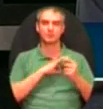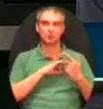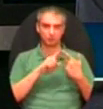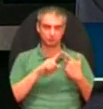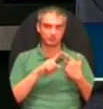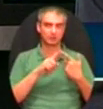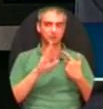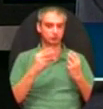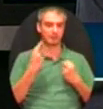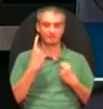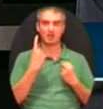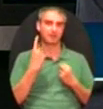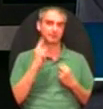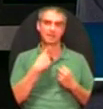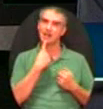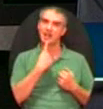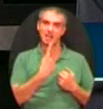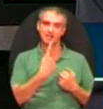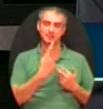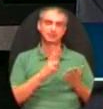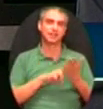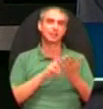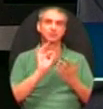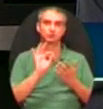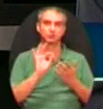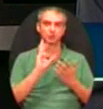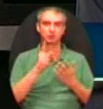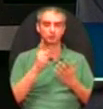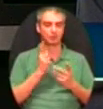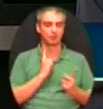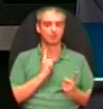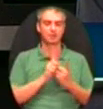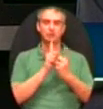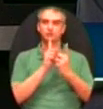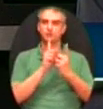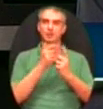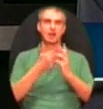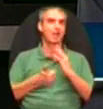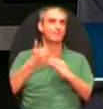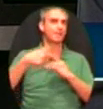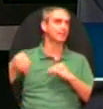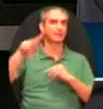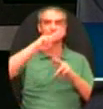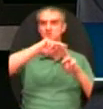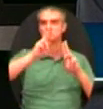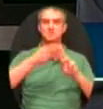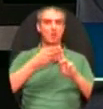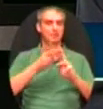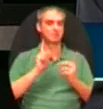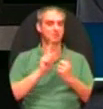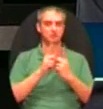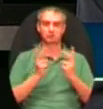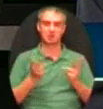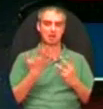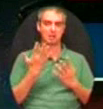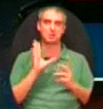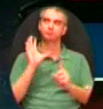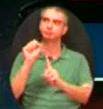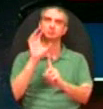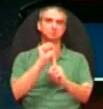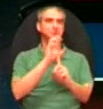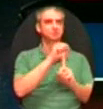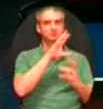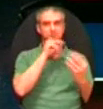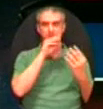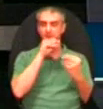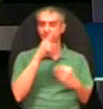רוסיה, יש לו, דבר אחד צריך להגיד לזכותו, יש לו נגישות למנהיגים העולמיים, נגישות קלה מאוד. כן,